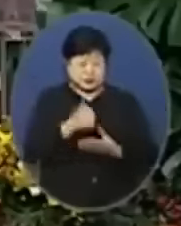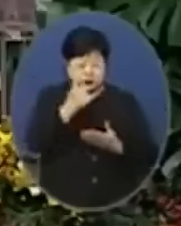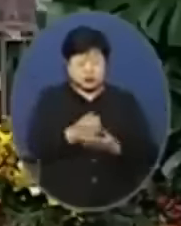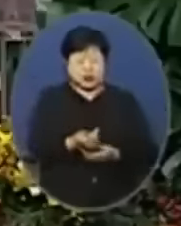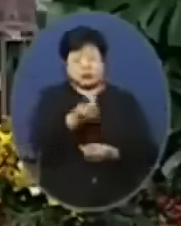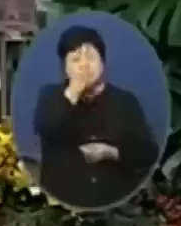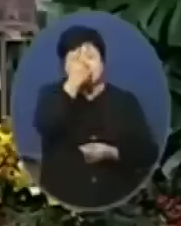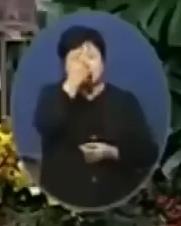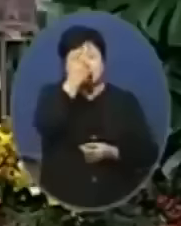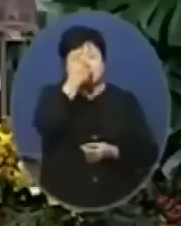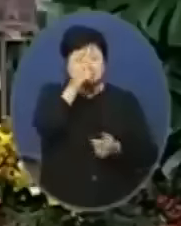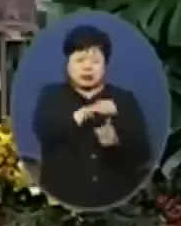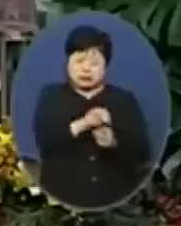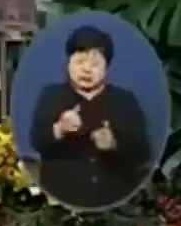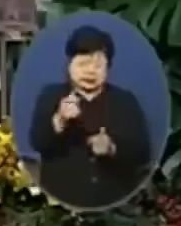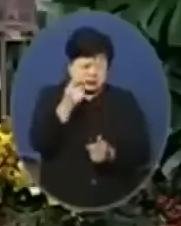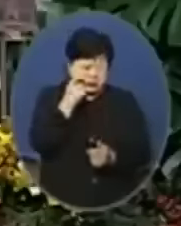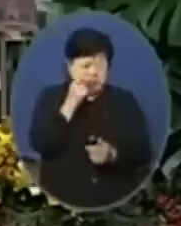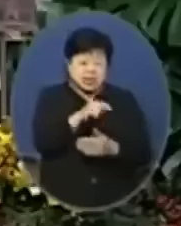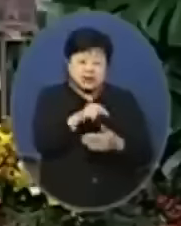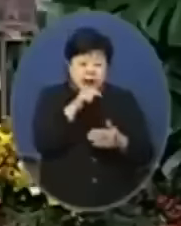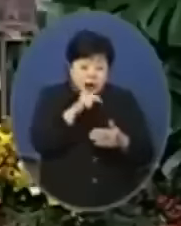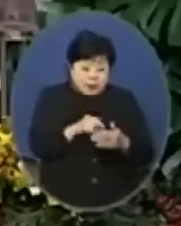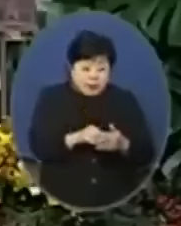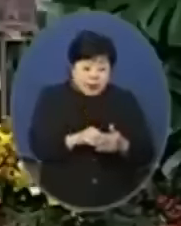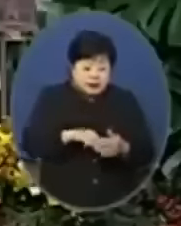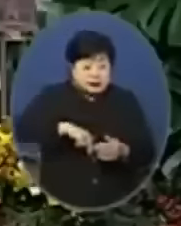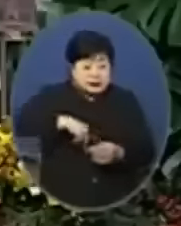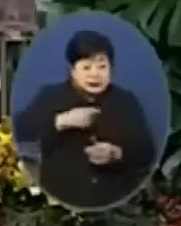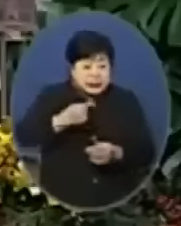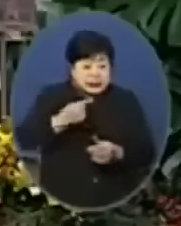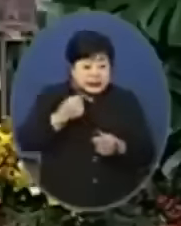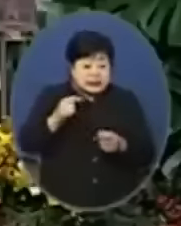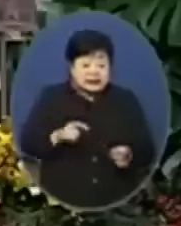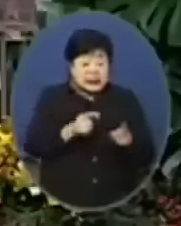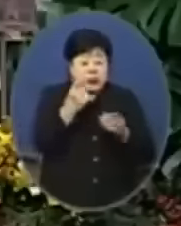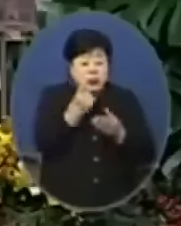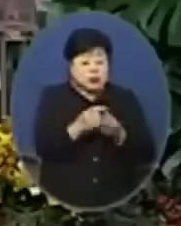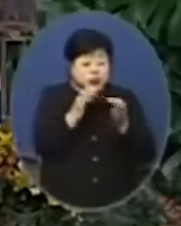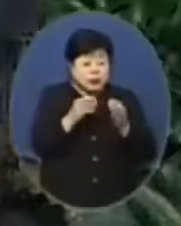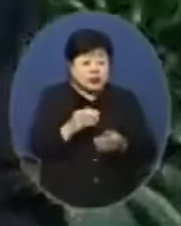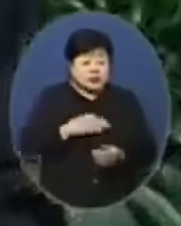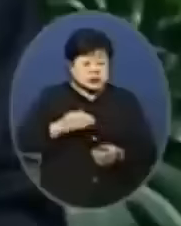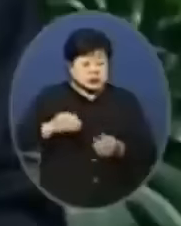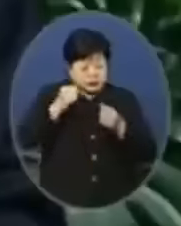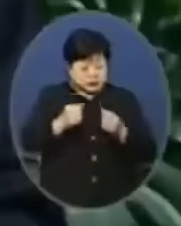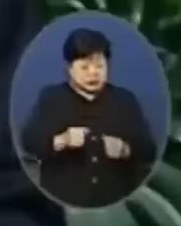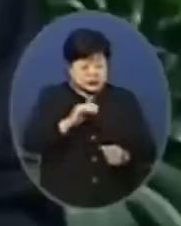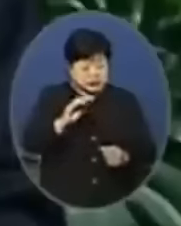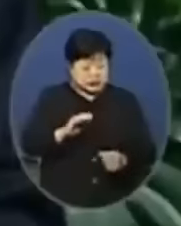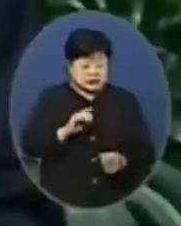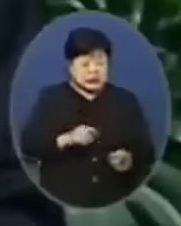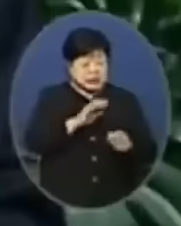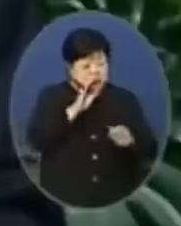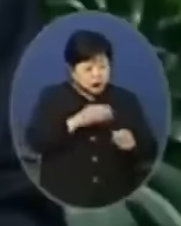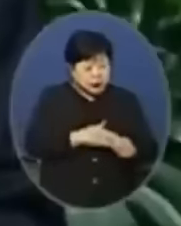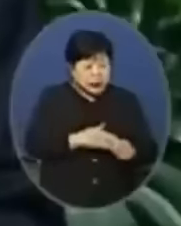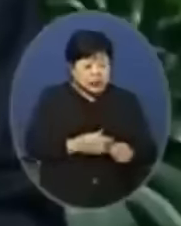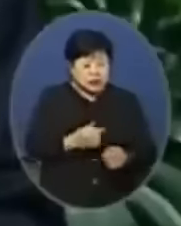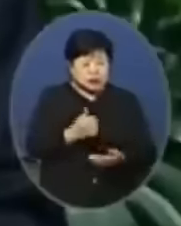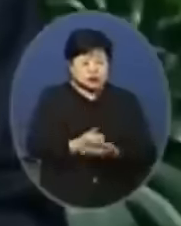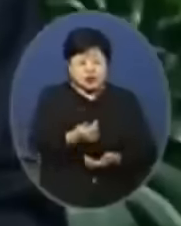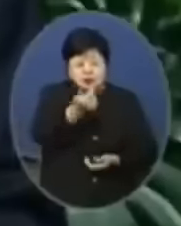죄책의 절망은 벗을 수가 없습니다. 마음속에 자기가 살아오는 동안에 정의롭게 살지 않고 있다는 죄책이 항상